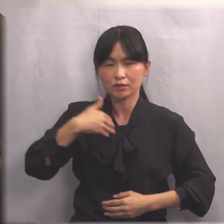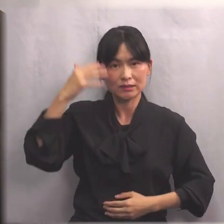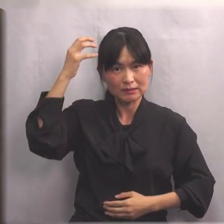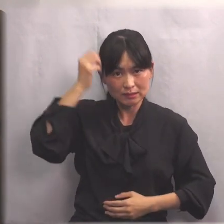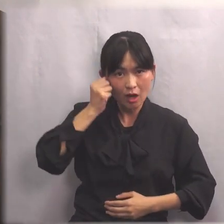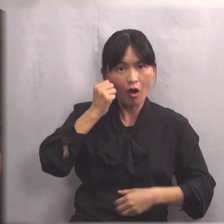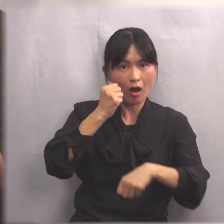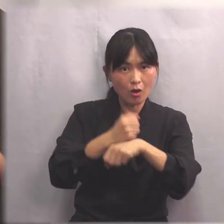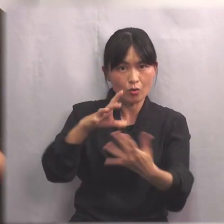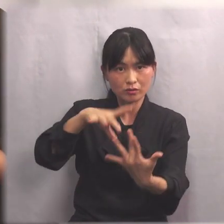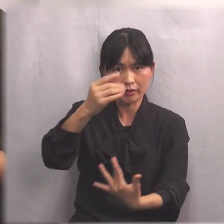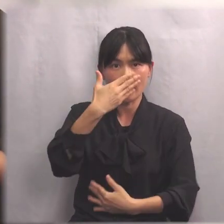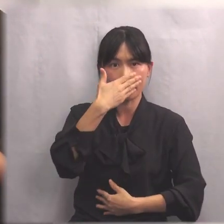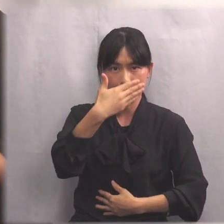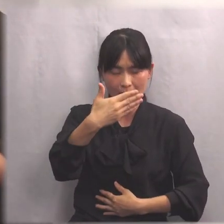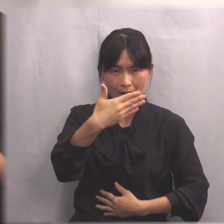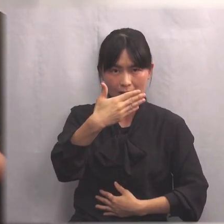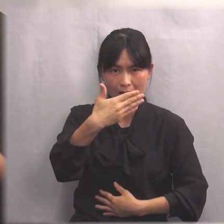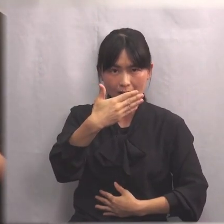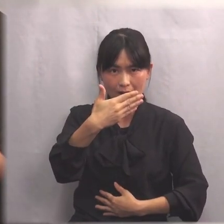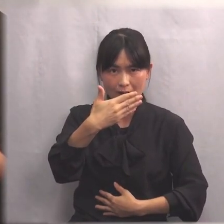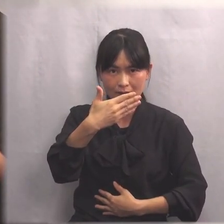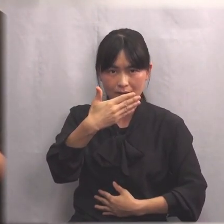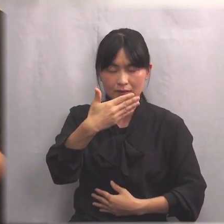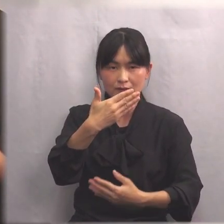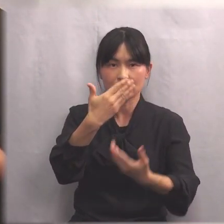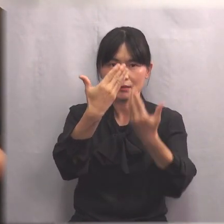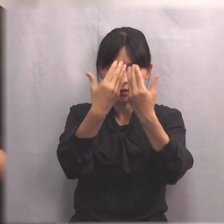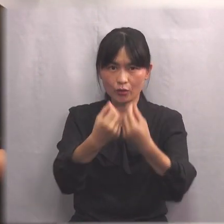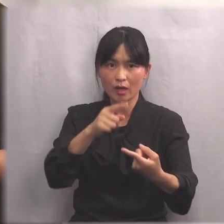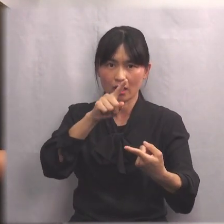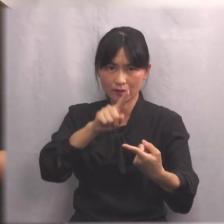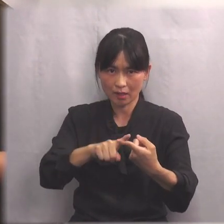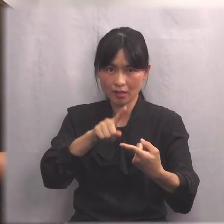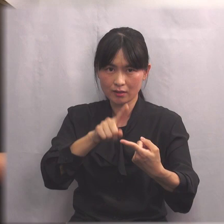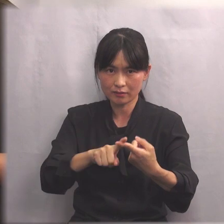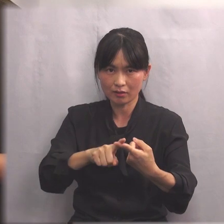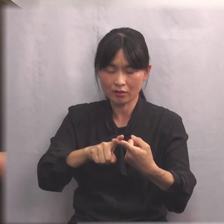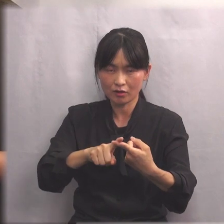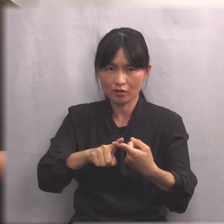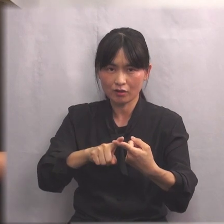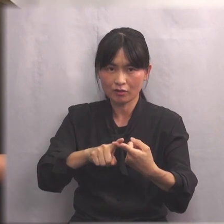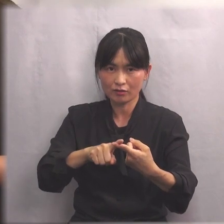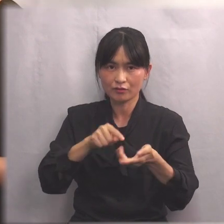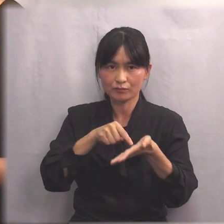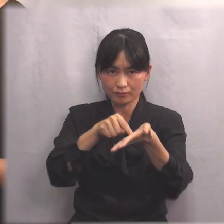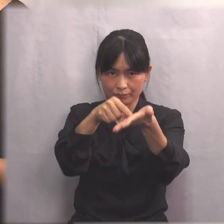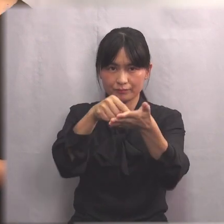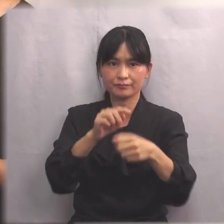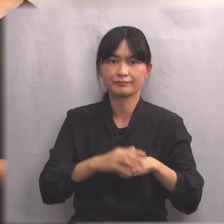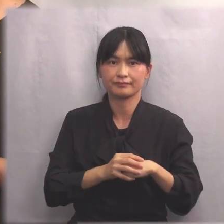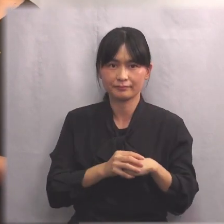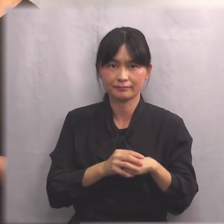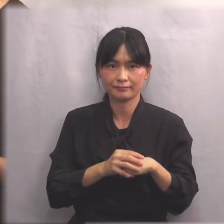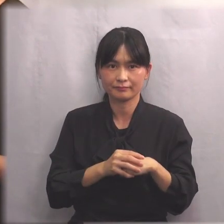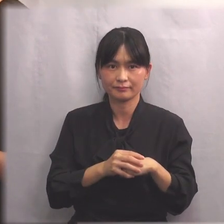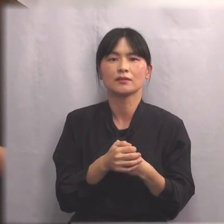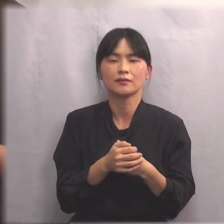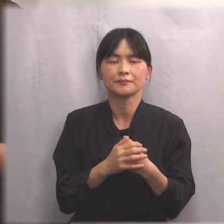점을 충분히 인지하고 선택하실 수 있도록 하자라고 하는 부문위원회 활성화 방안임을 말씀드리고